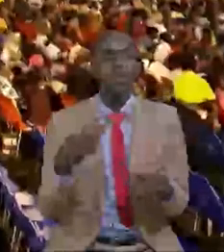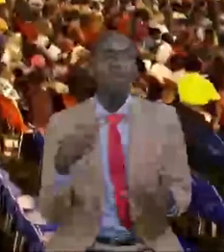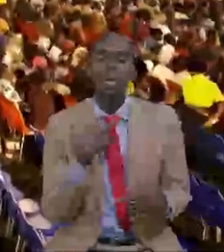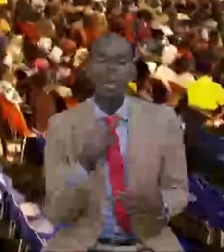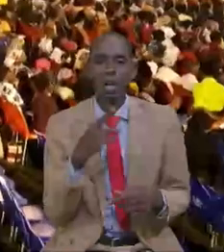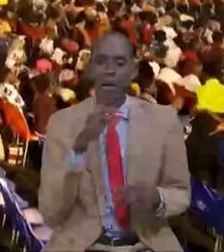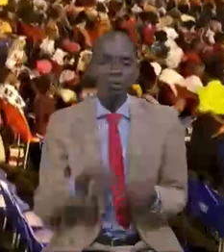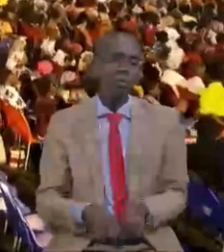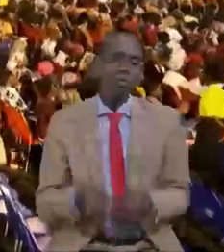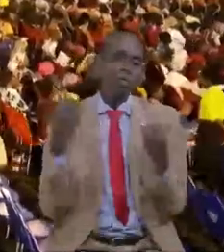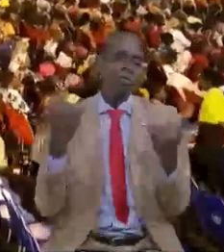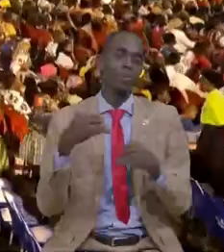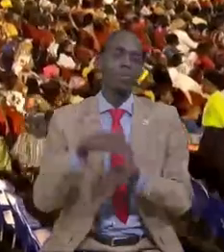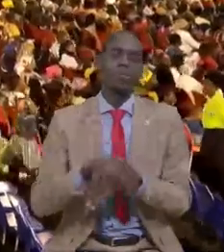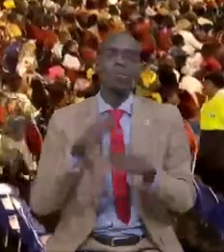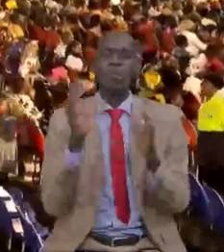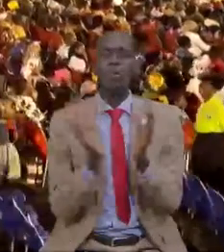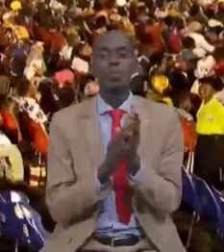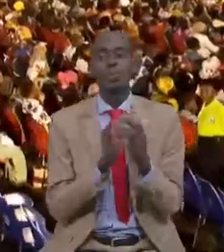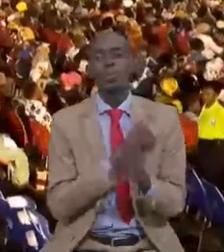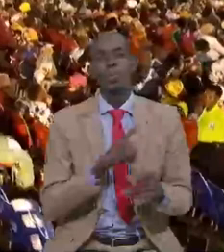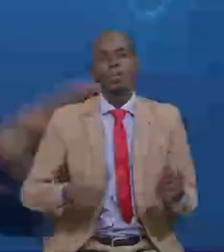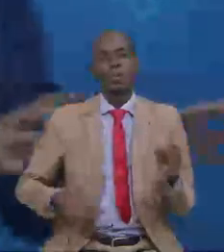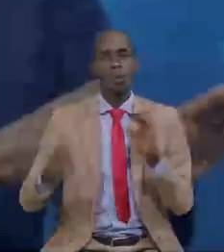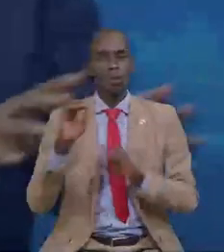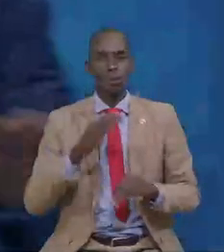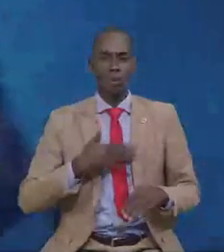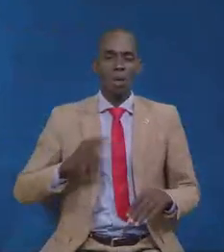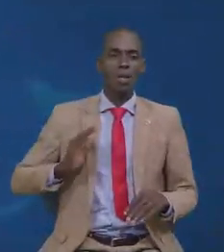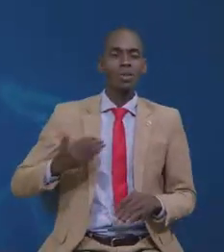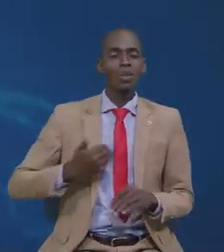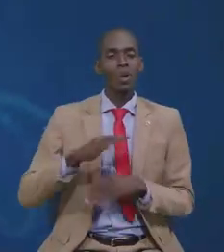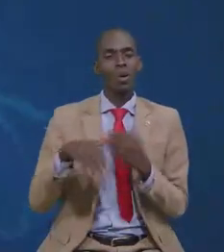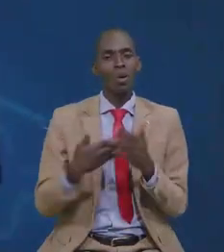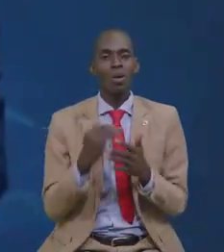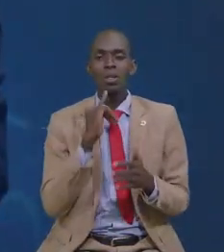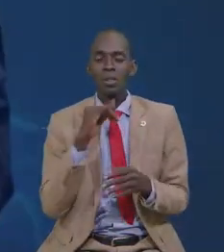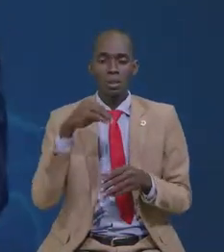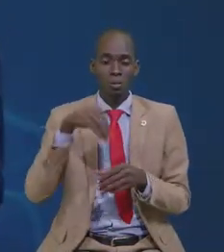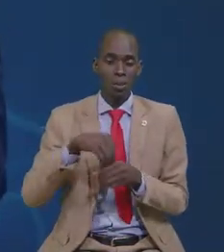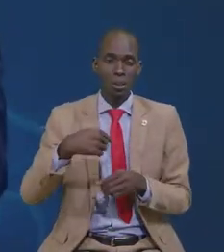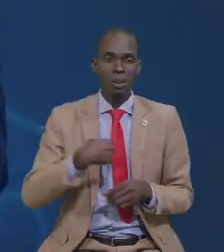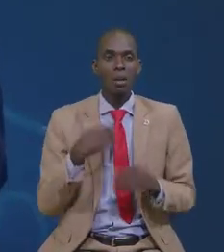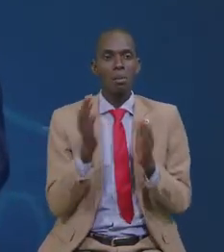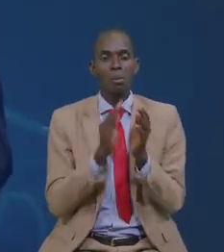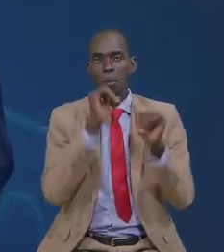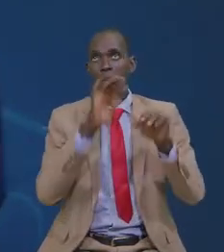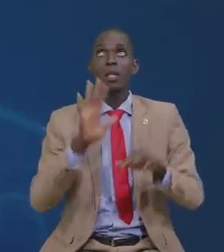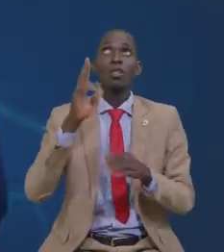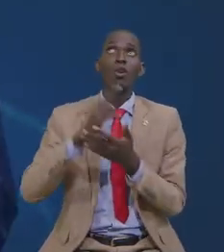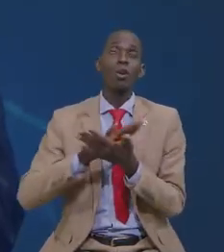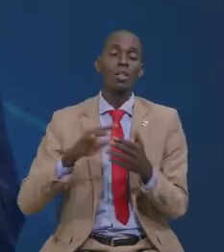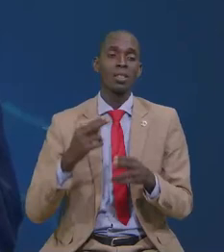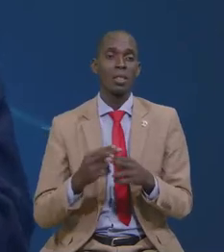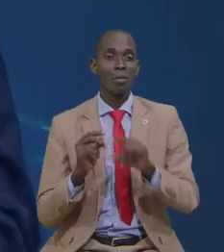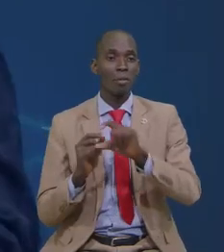vos jours seront brisés ce soir. Gloire à Dieu. Béni, mon âme bénit l'Éternel, que tout ce qui est en moi bénisse